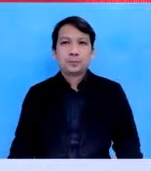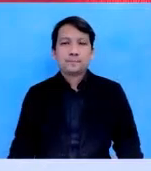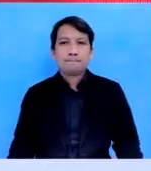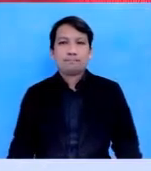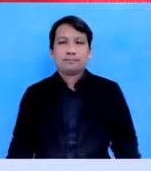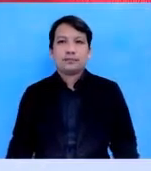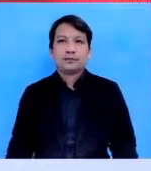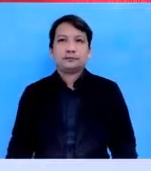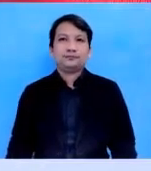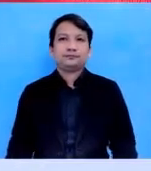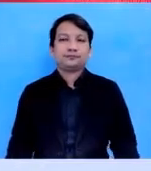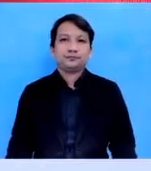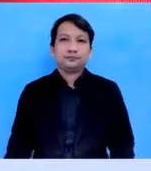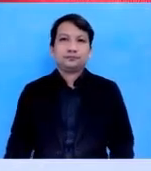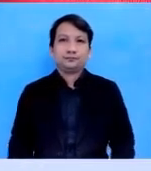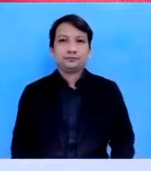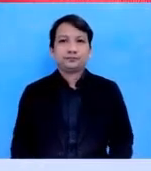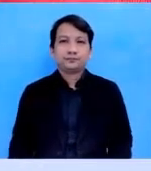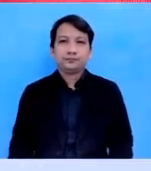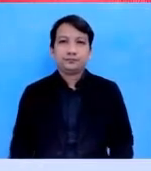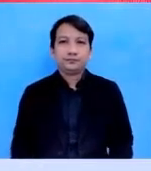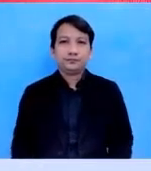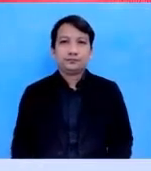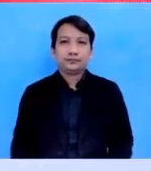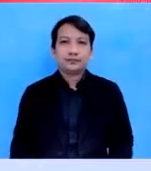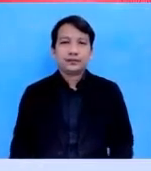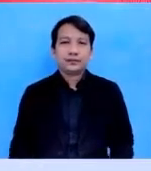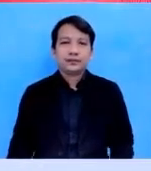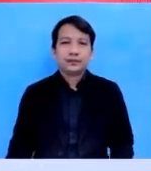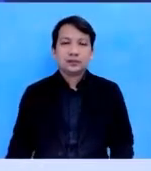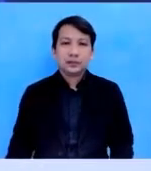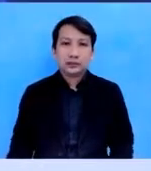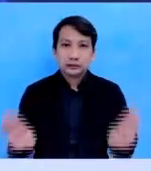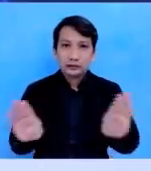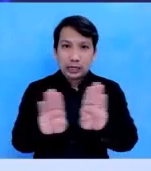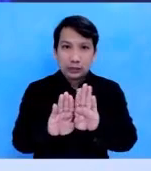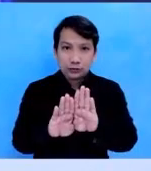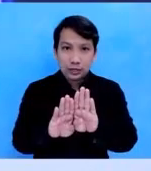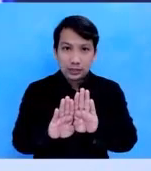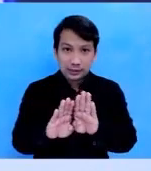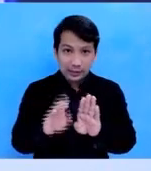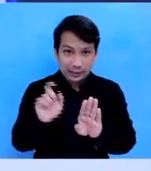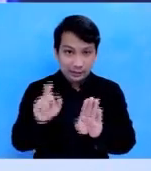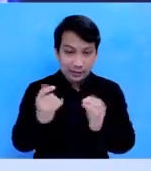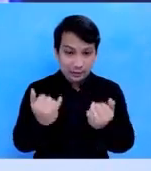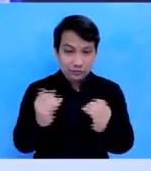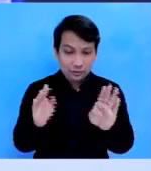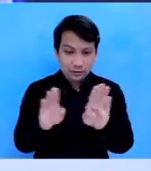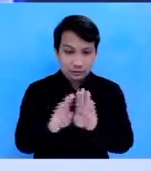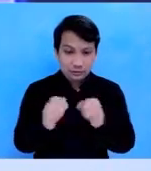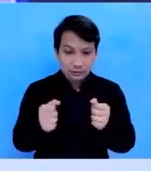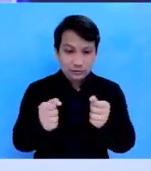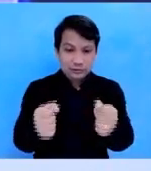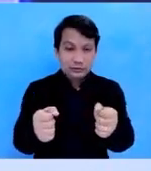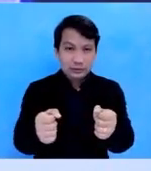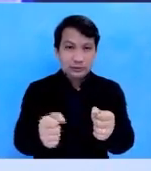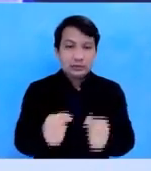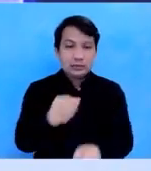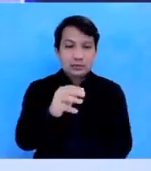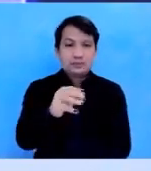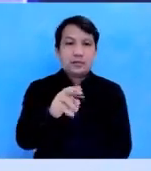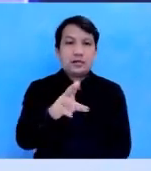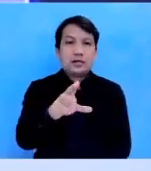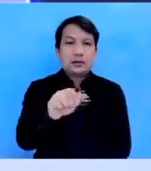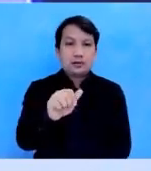Naglakad na lang ang ilang commuter matapos tuluyang isara ang bahagi ng Meralco Avenue sa Pasig para sa Metro Manila Subway